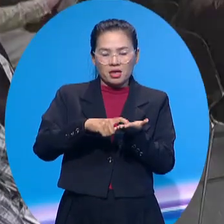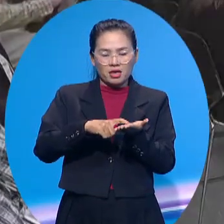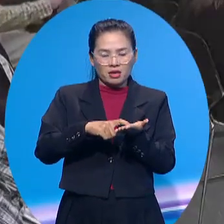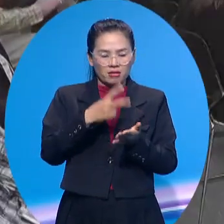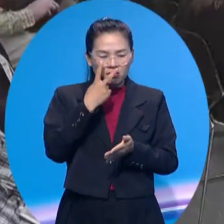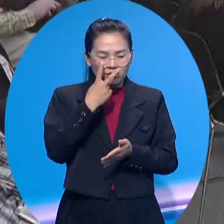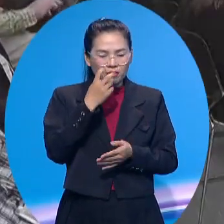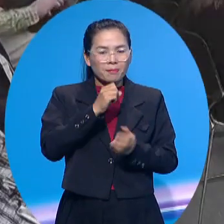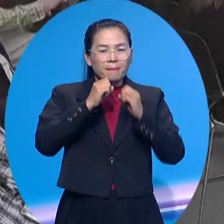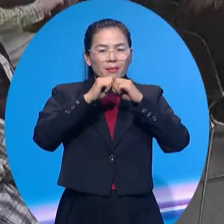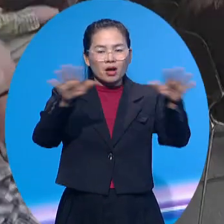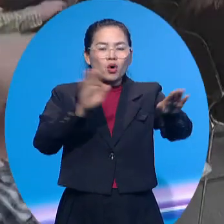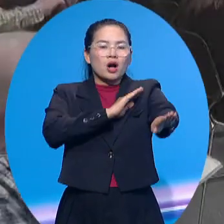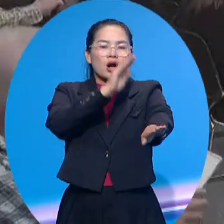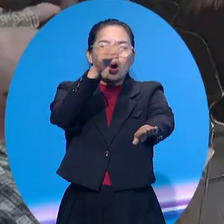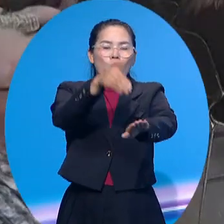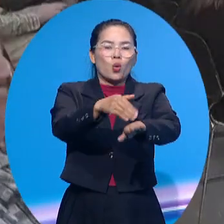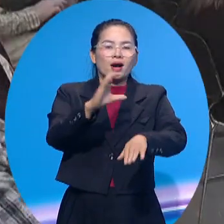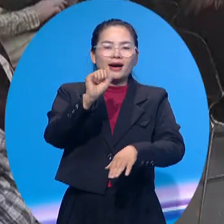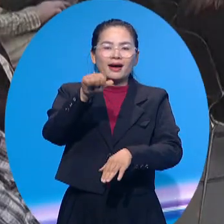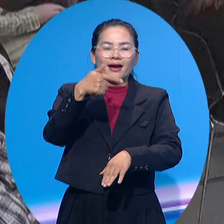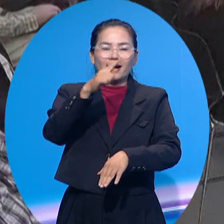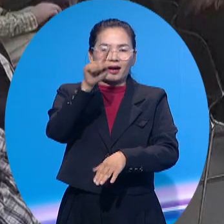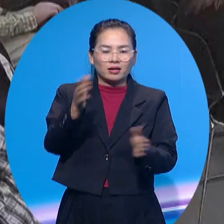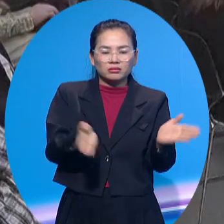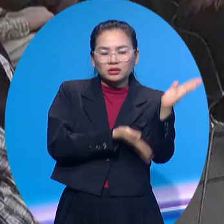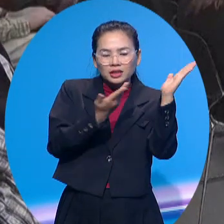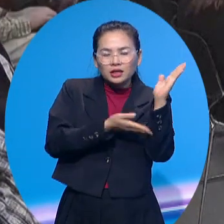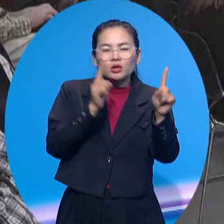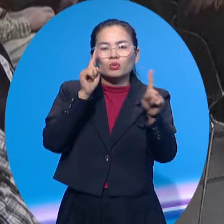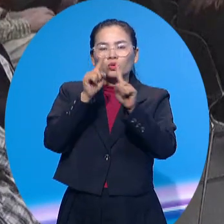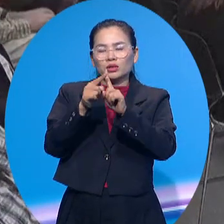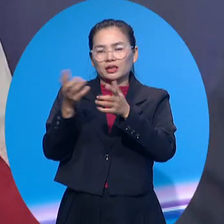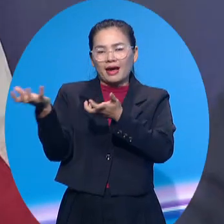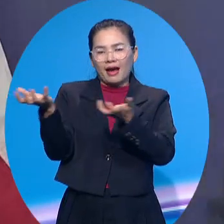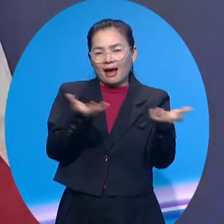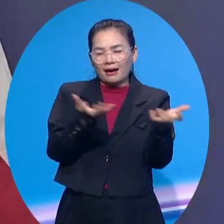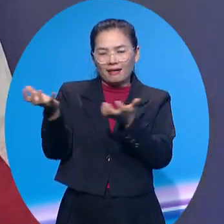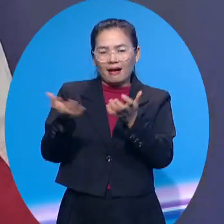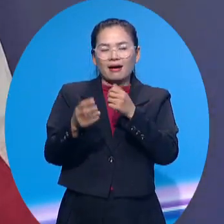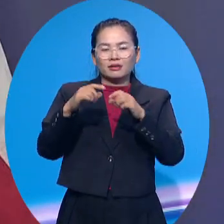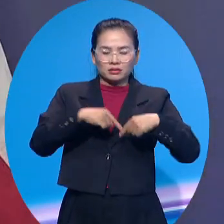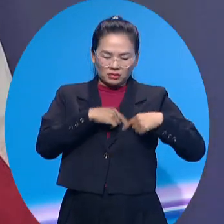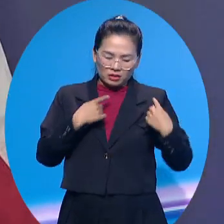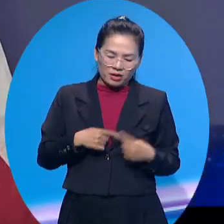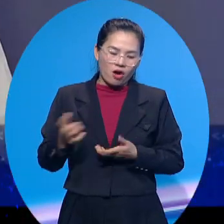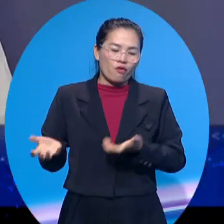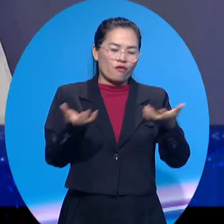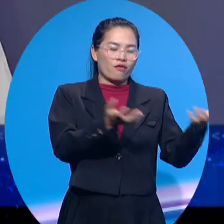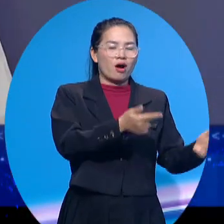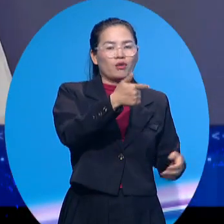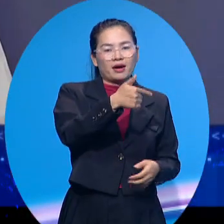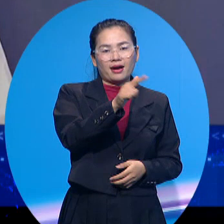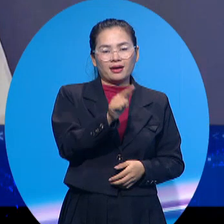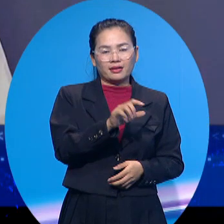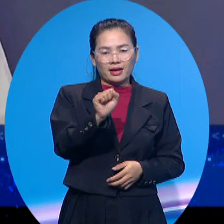bắt đầu xây dựng một cầu cảng ở khu vực phía đông Địa Trung Hải nhằm đưa viện trợ nhân đạo vào Gaza. Chúng tôi xác nhận rằng các tàu quân